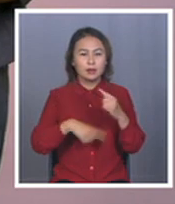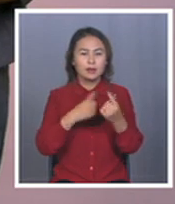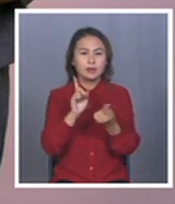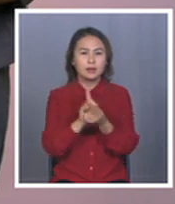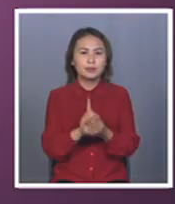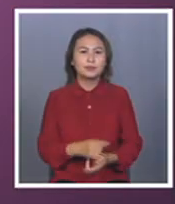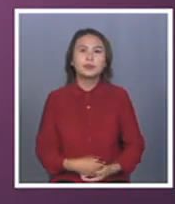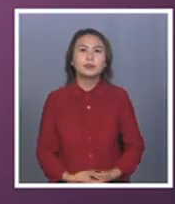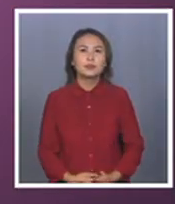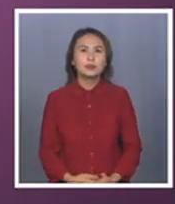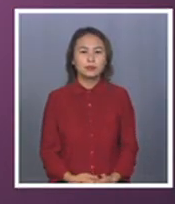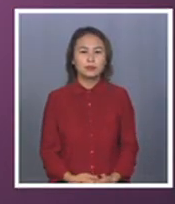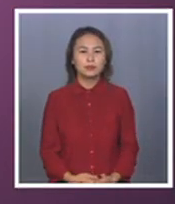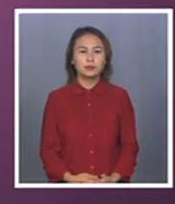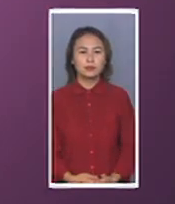болыңдар.